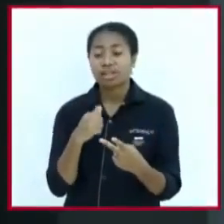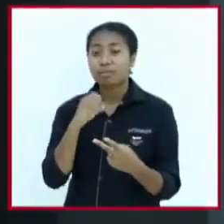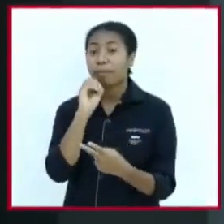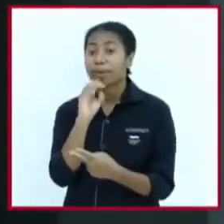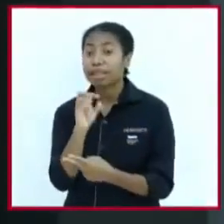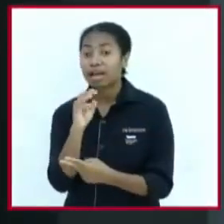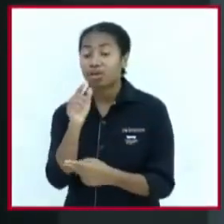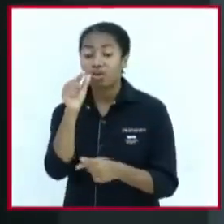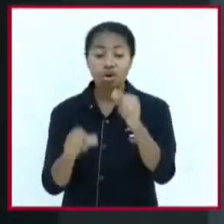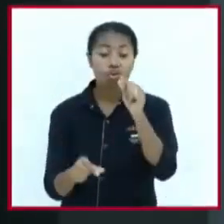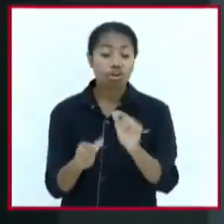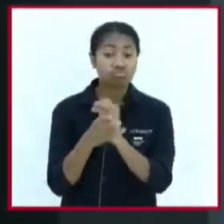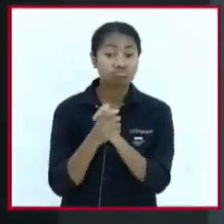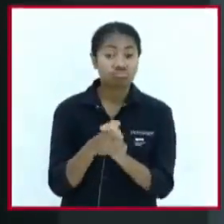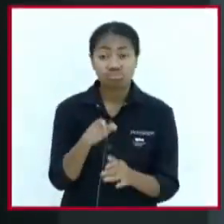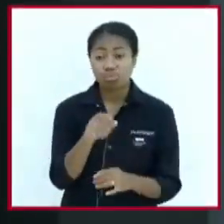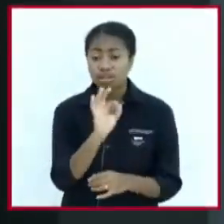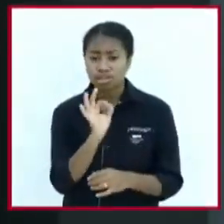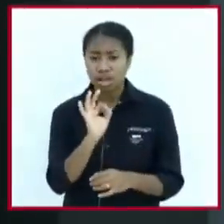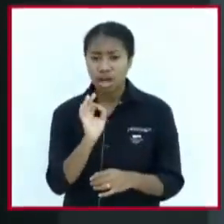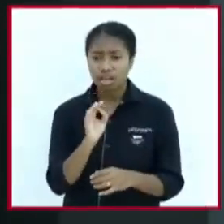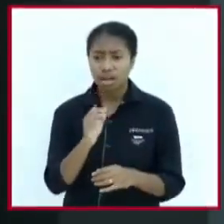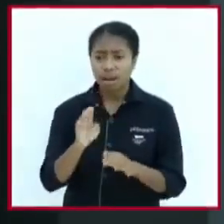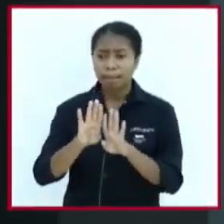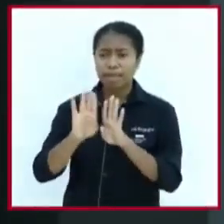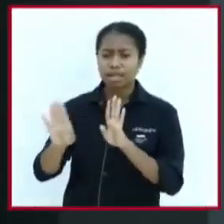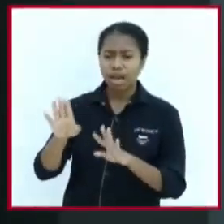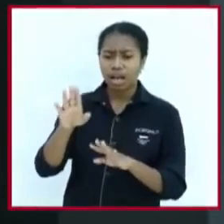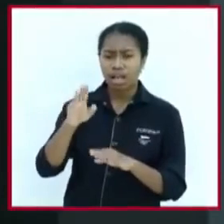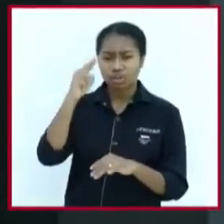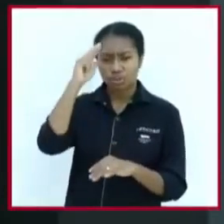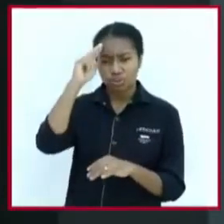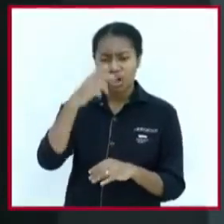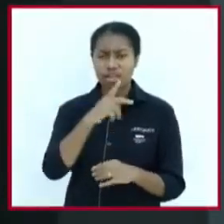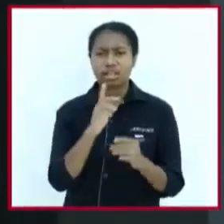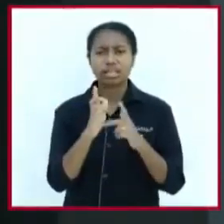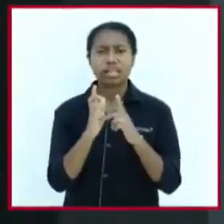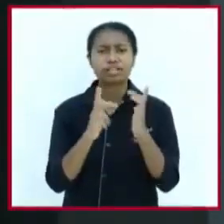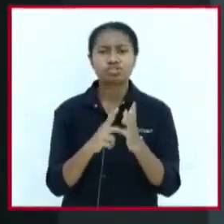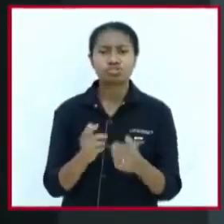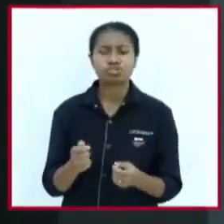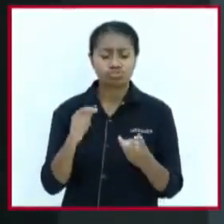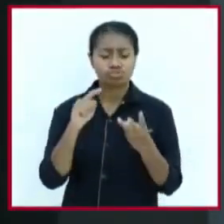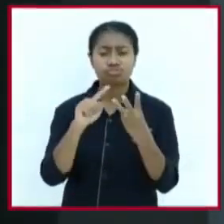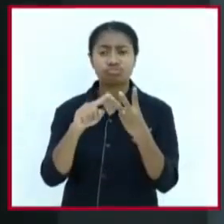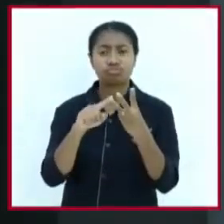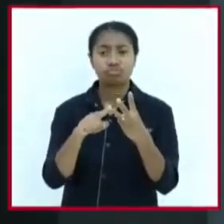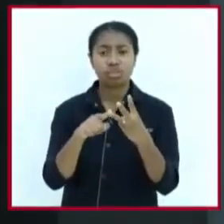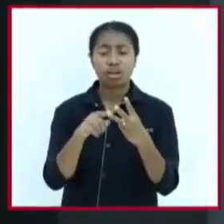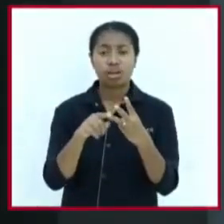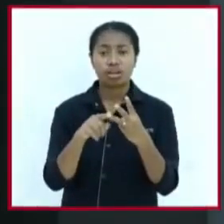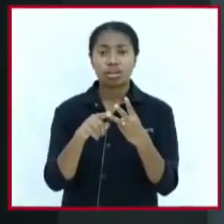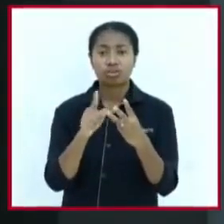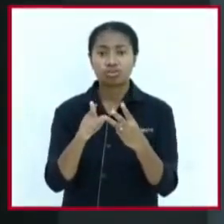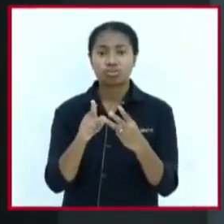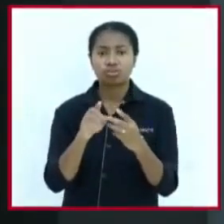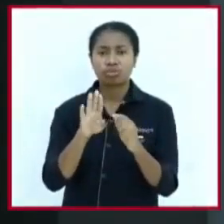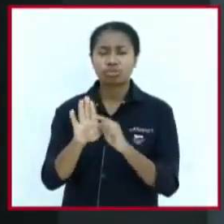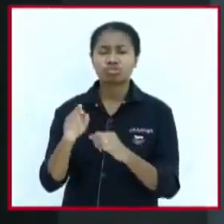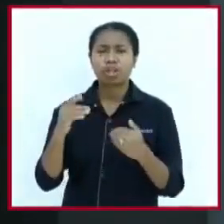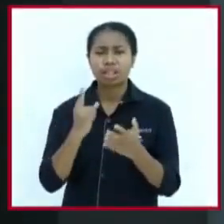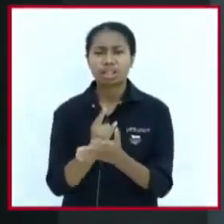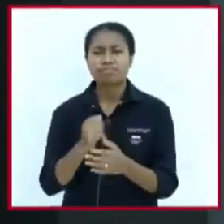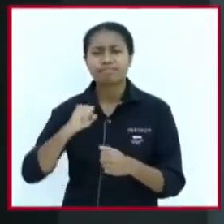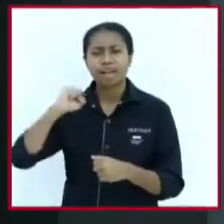supaya tidak murtad dan meninggalkan iman mereka kepada Yesus dan yang ketiga adalah mendorong mereka supaya maju